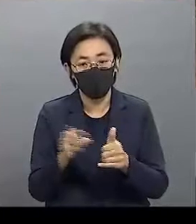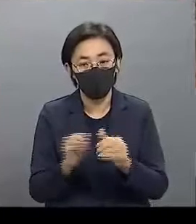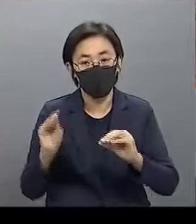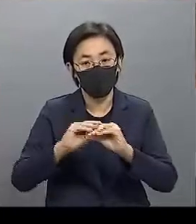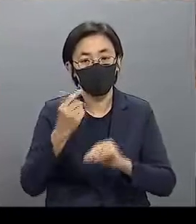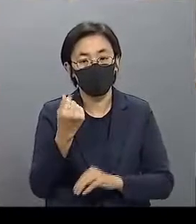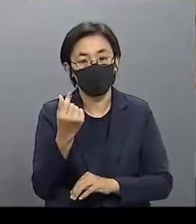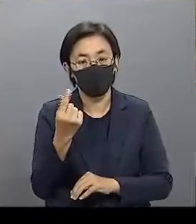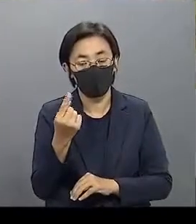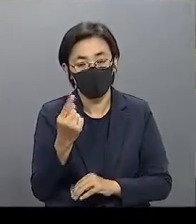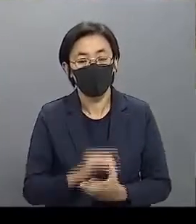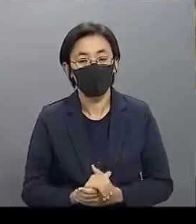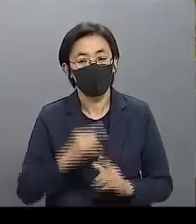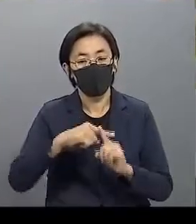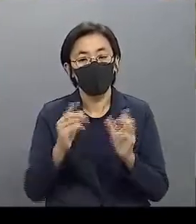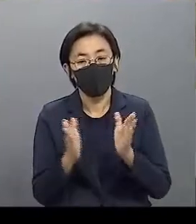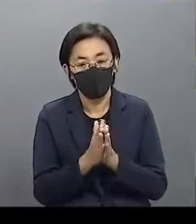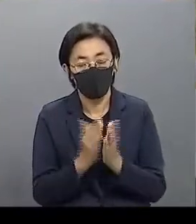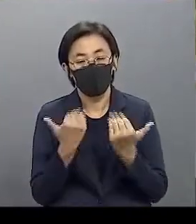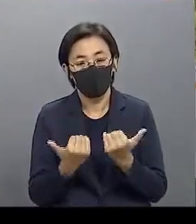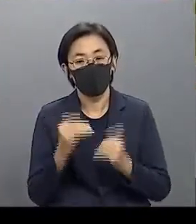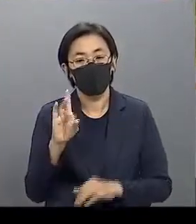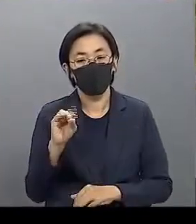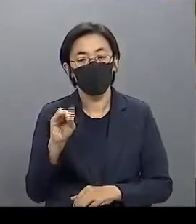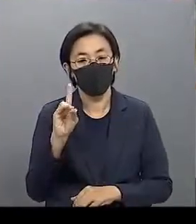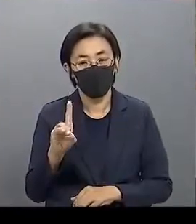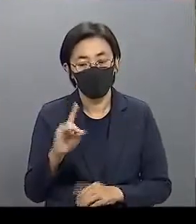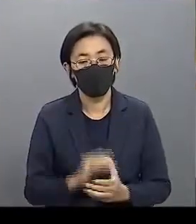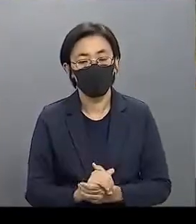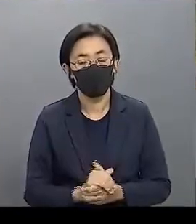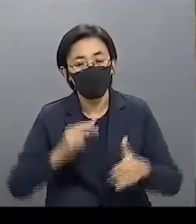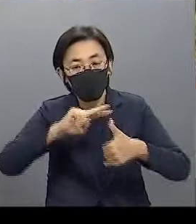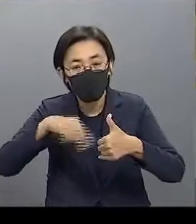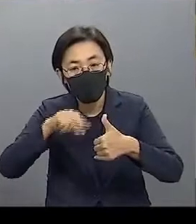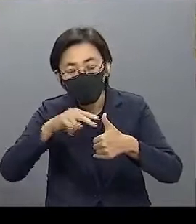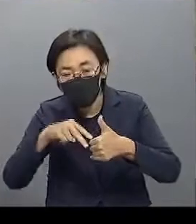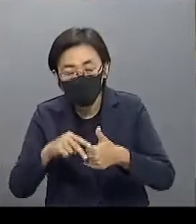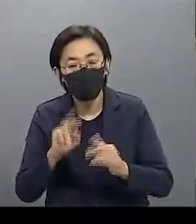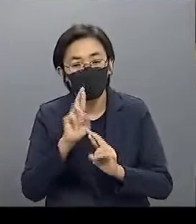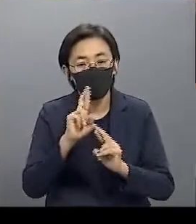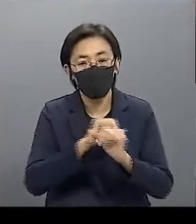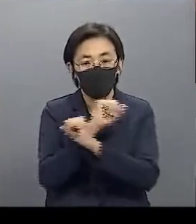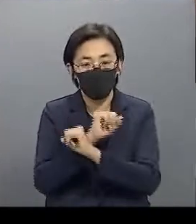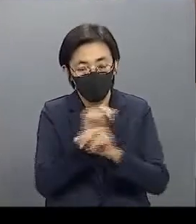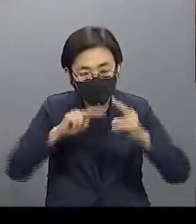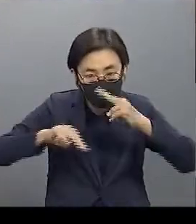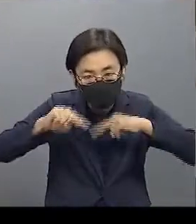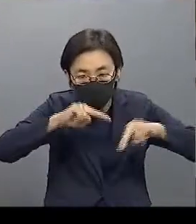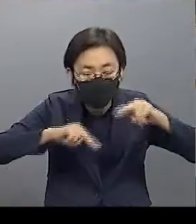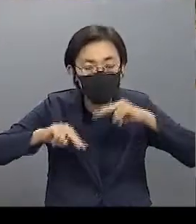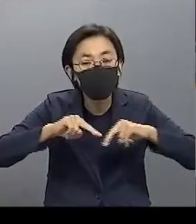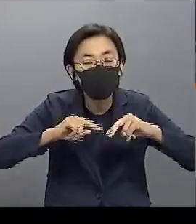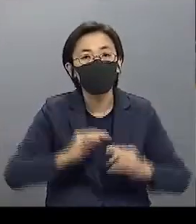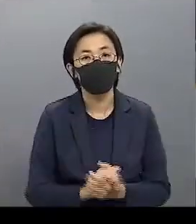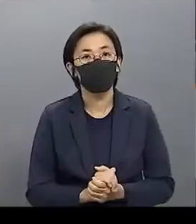อดสะสมอยู่ที่81คนเพื่อตรวจคัดกรองแล้วก็เฝ้าระวังป้องกันใกล้ชิดส่วนกรณีพบบุคลากรท